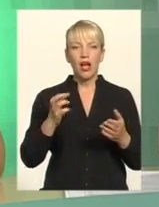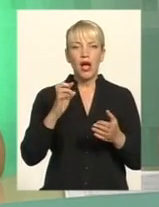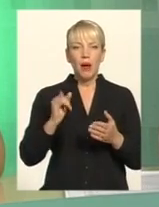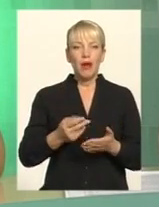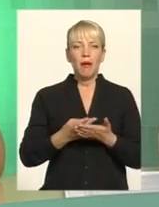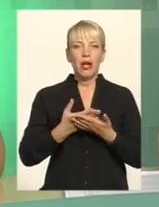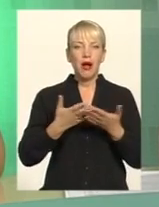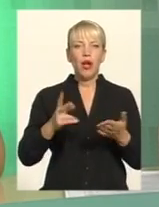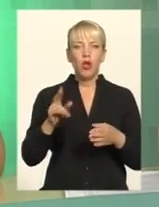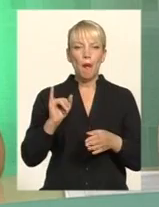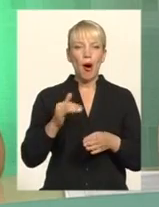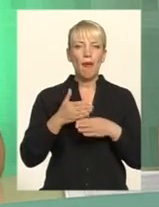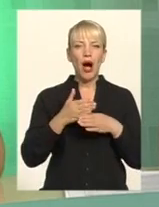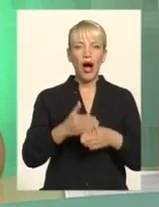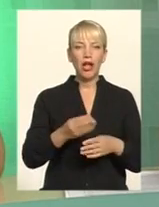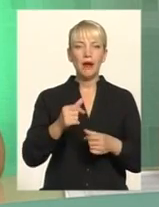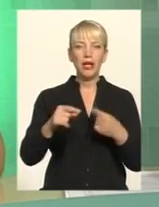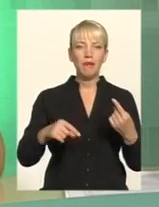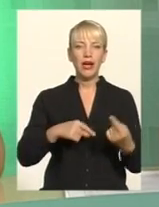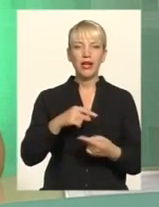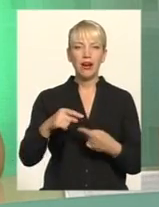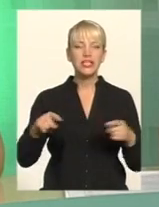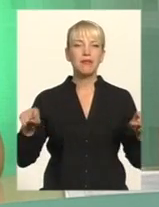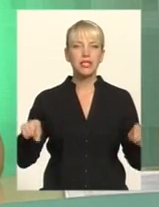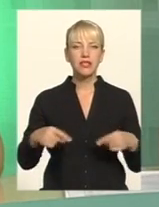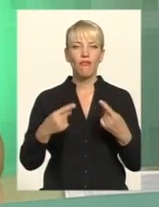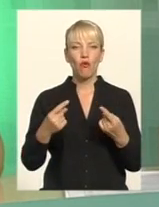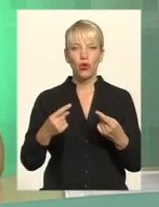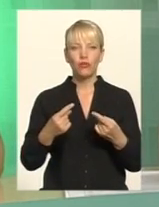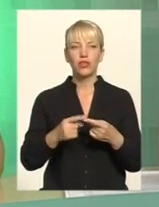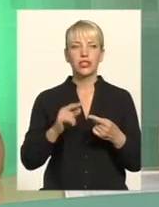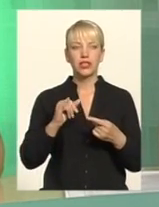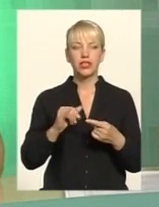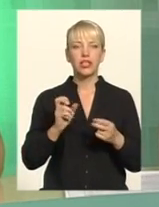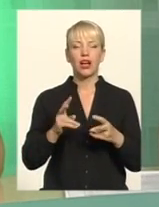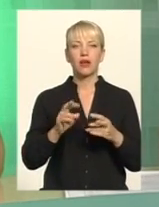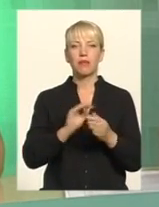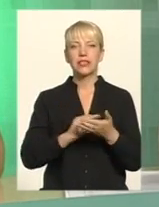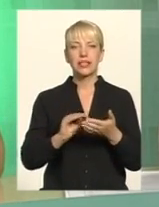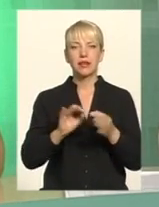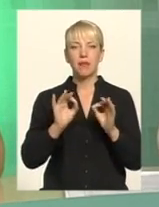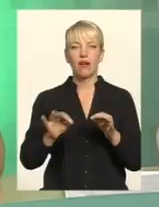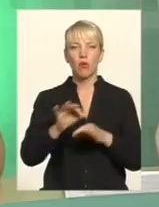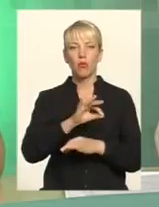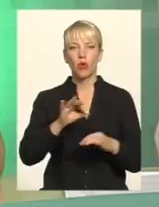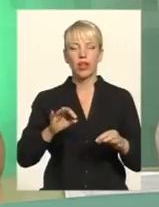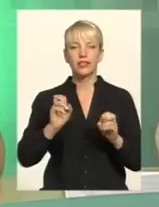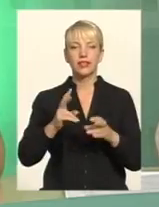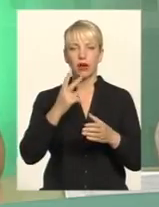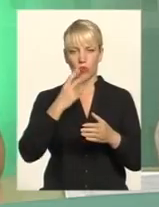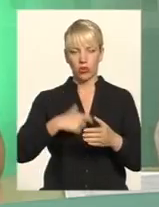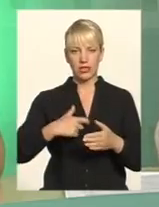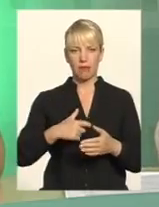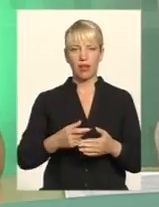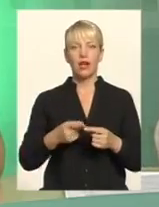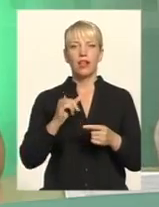допомагала підприємцям створювати і пояснювати, як входити в ці ринки, як писати правильно проекти, як презентувати себе і показувати. Тому